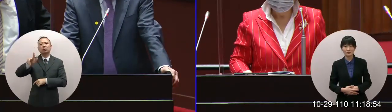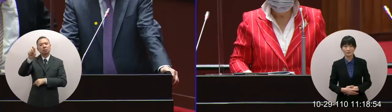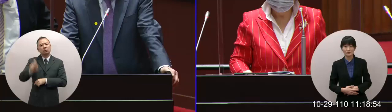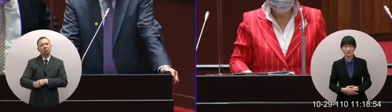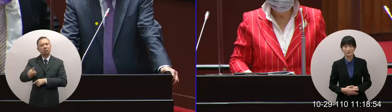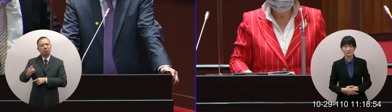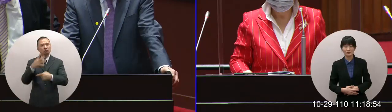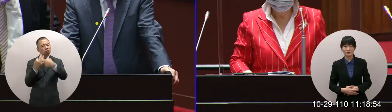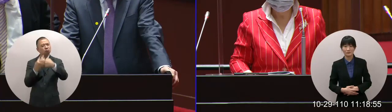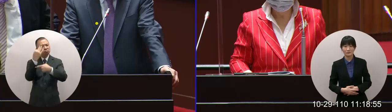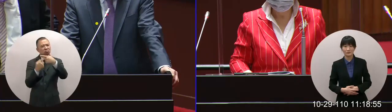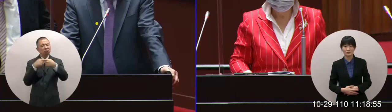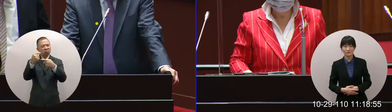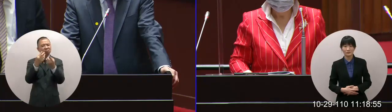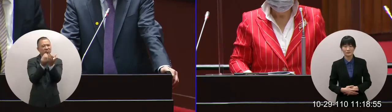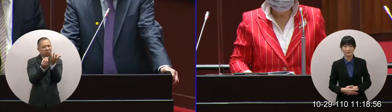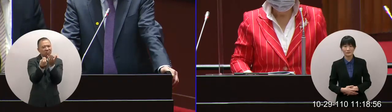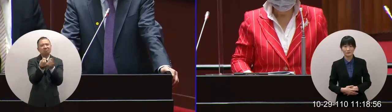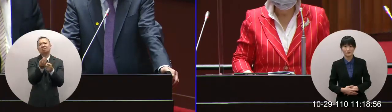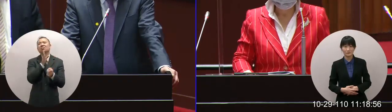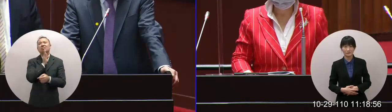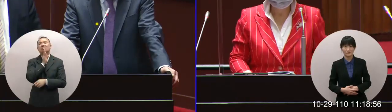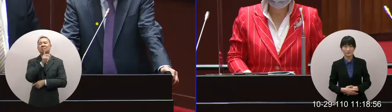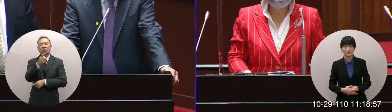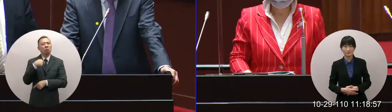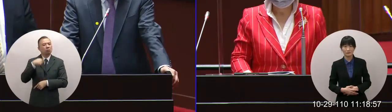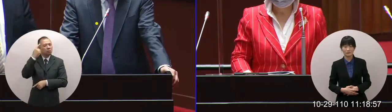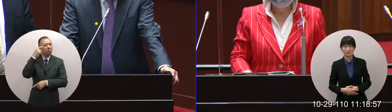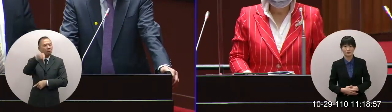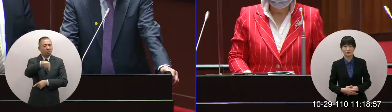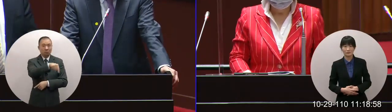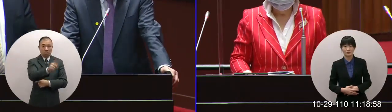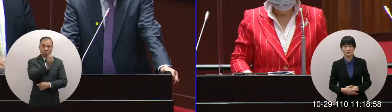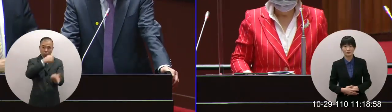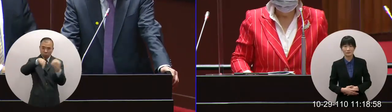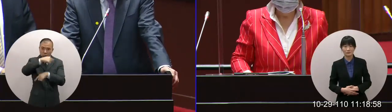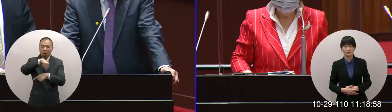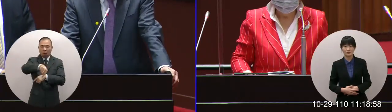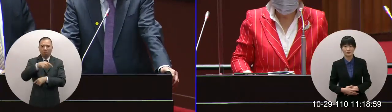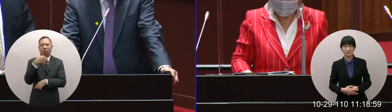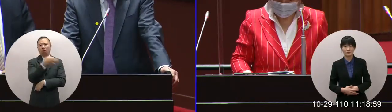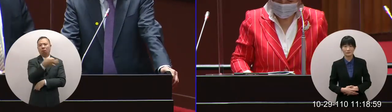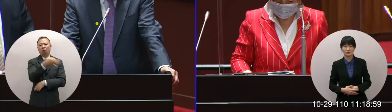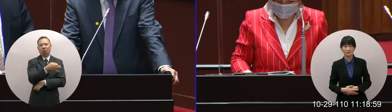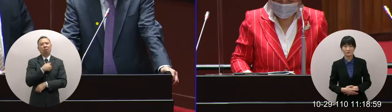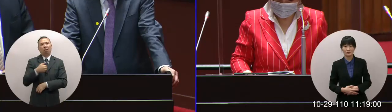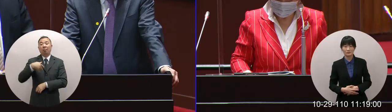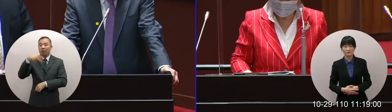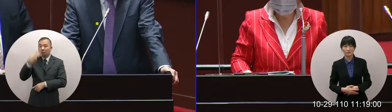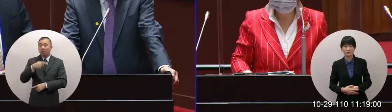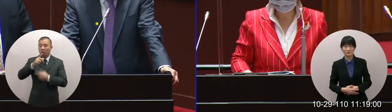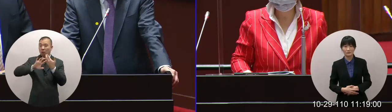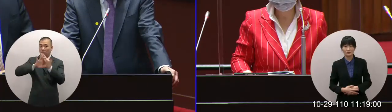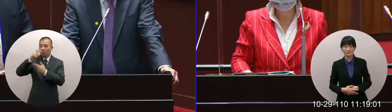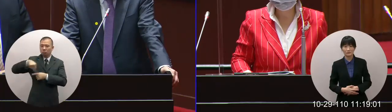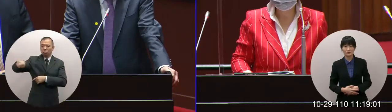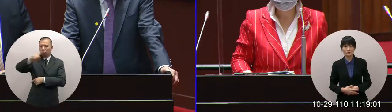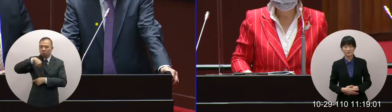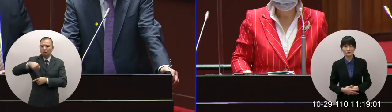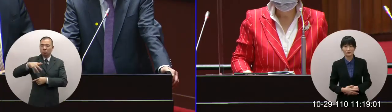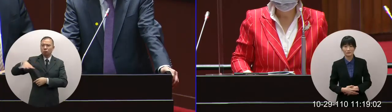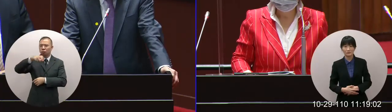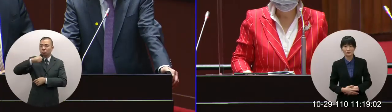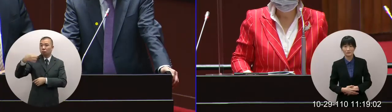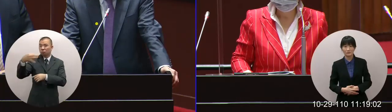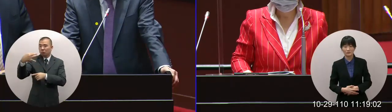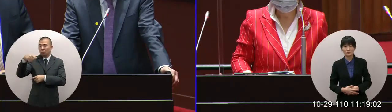事实上范围是非常小，因应这个是没有问题。然后第二个，在关于各国的一个总额，事实上台湾就